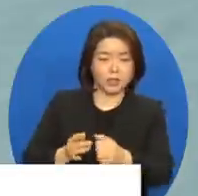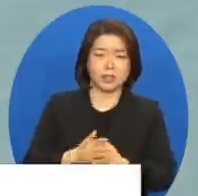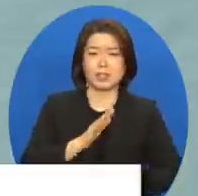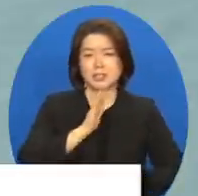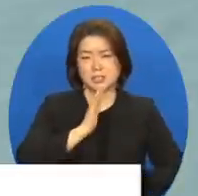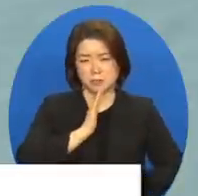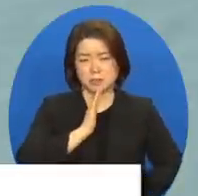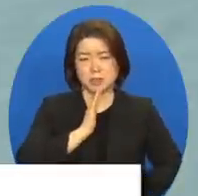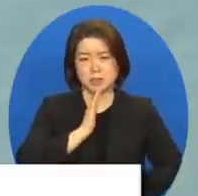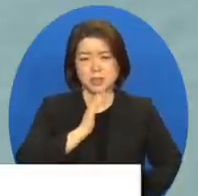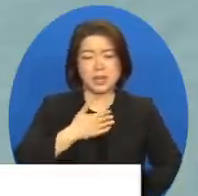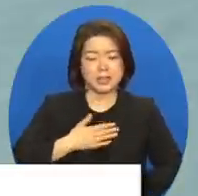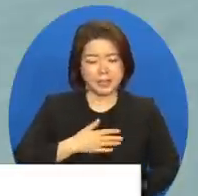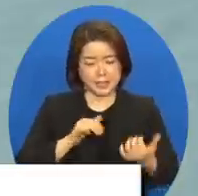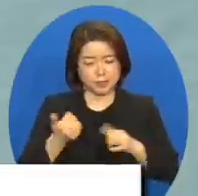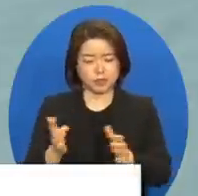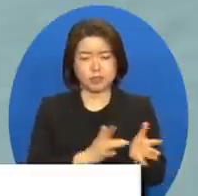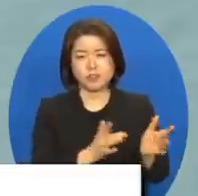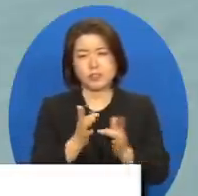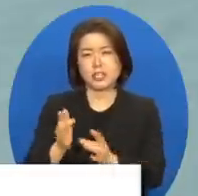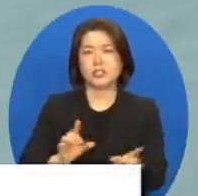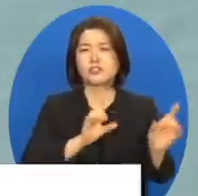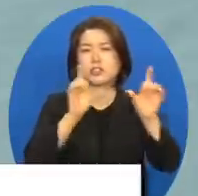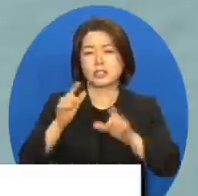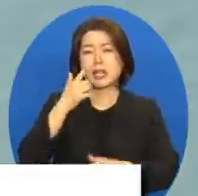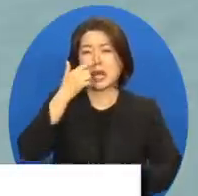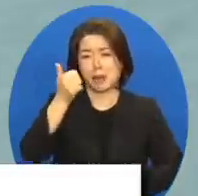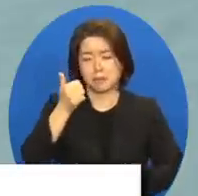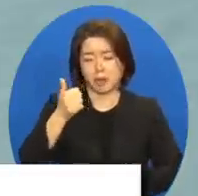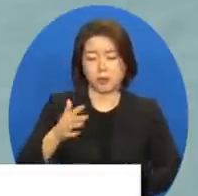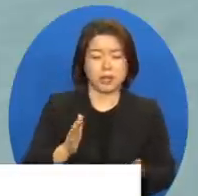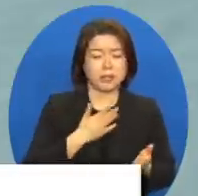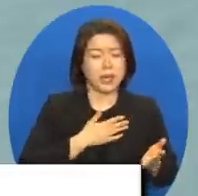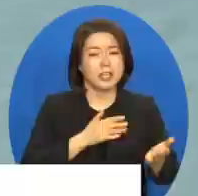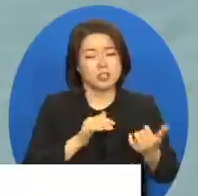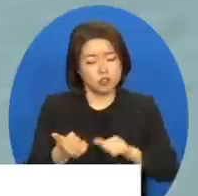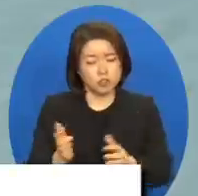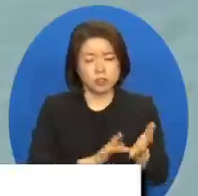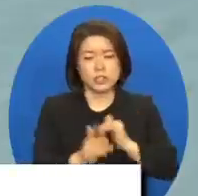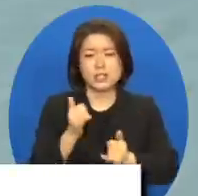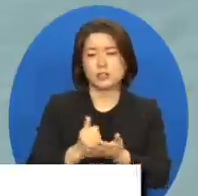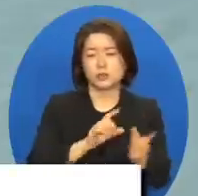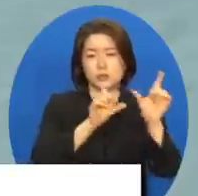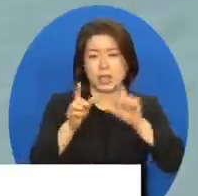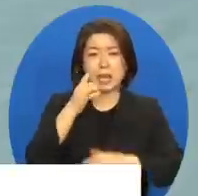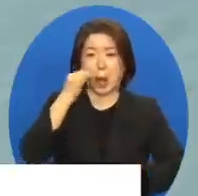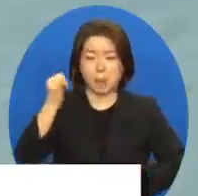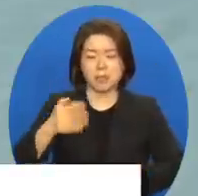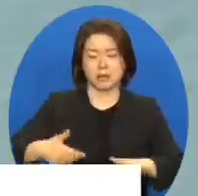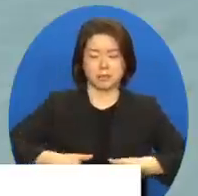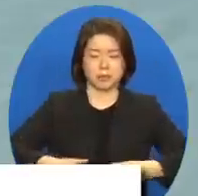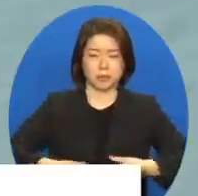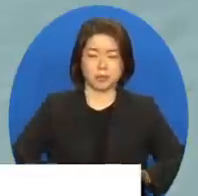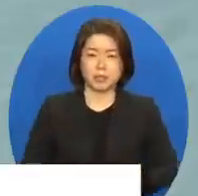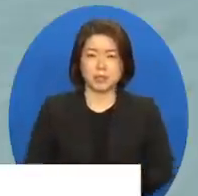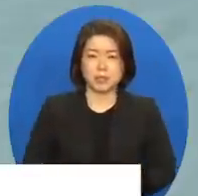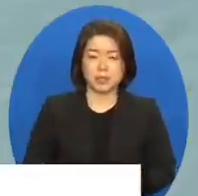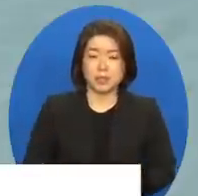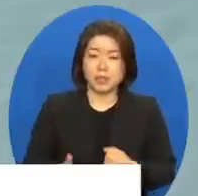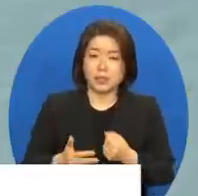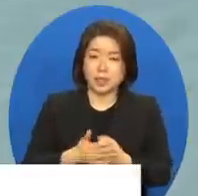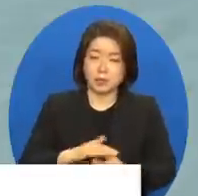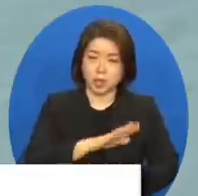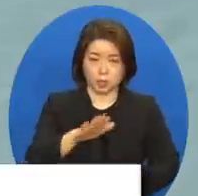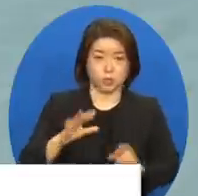정말 나는 죽고 예수로 사는 아빠가, 나는 죽고 예수로 사는 엄마가 필요한 거예요. 그래야 우리